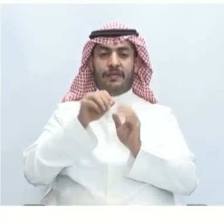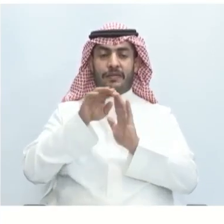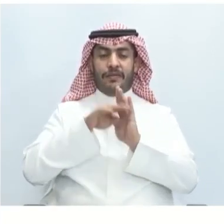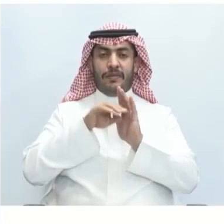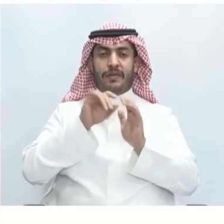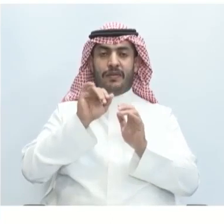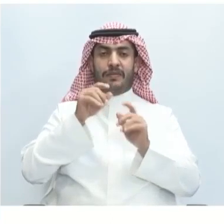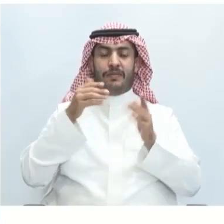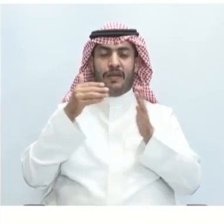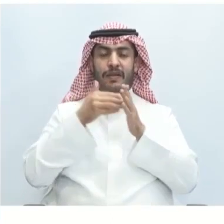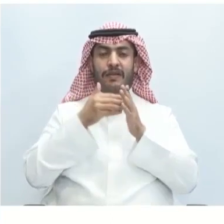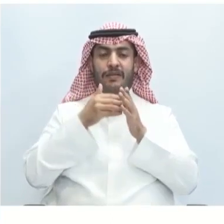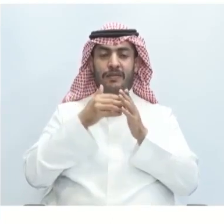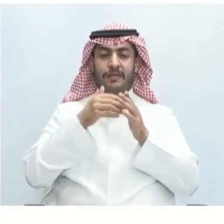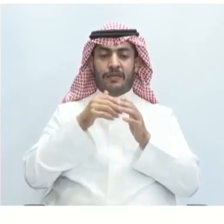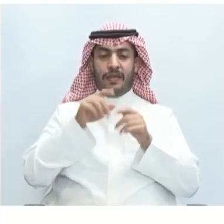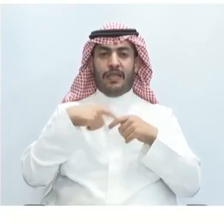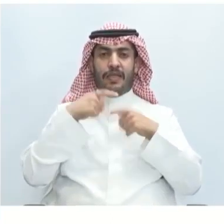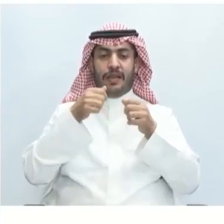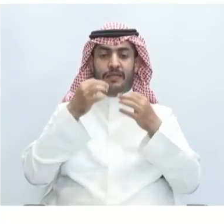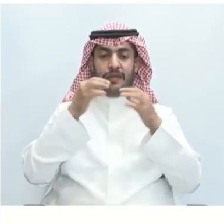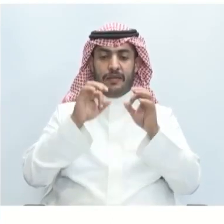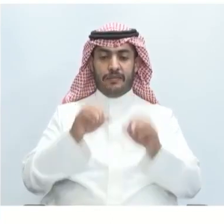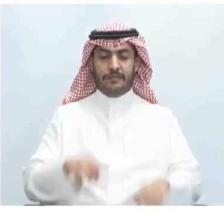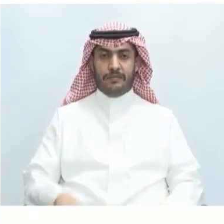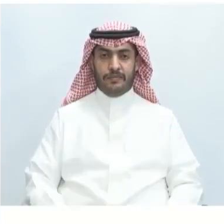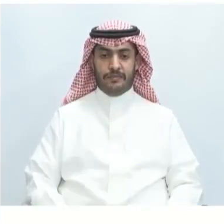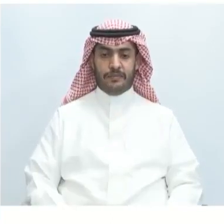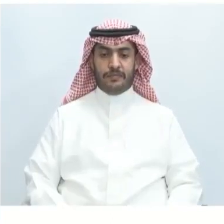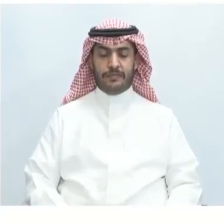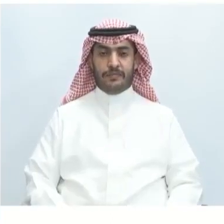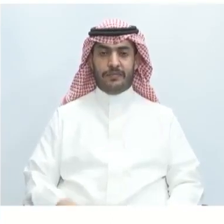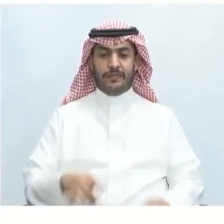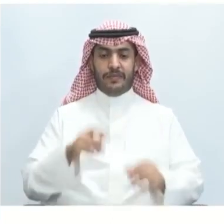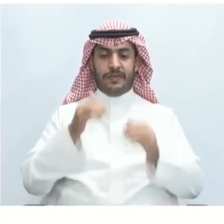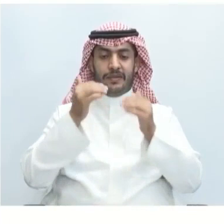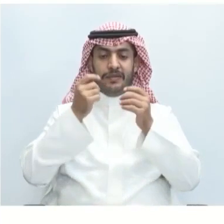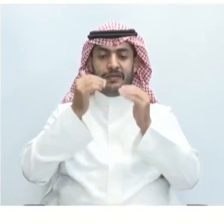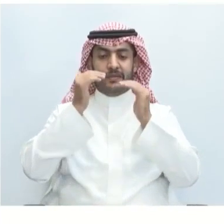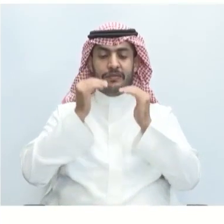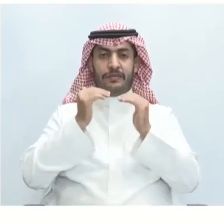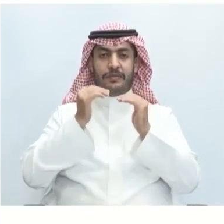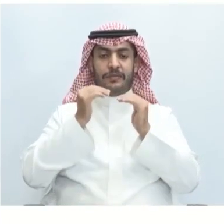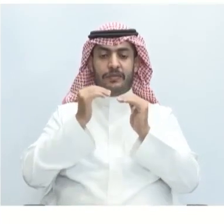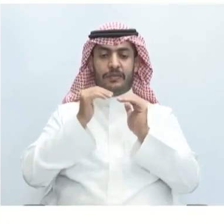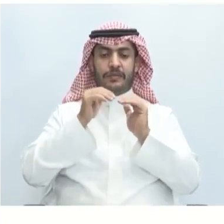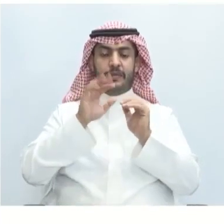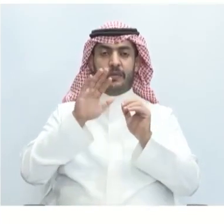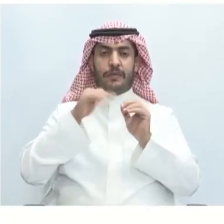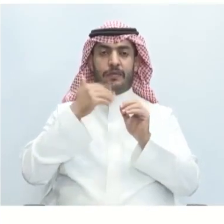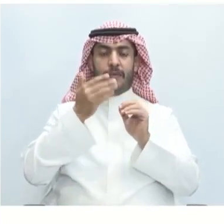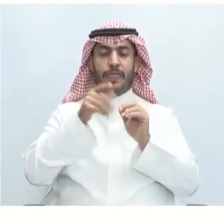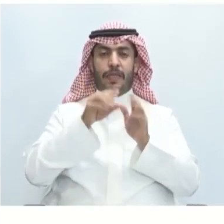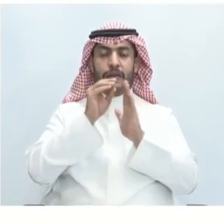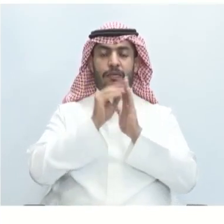الماكس لاقصى ربح الان بما انها تكاليف اذا نبحث عن ادنى حد ومن ثم ستستخدم